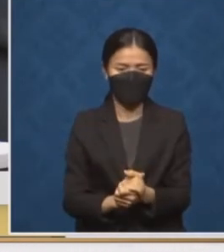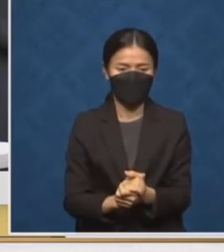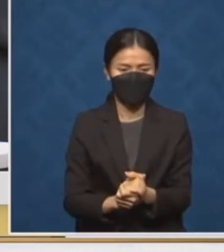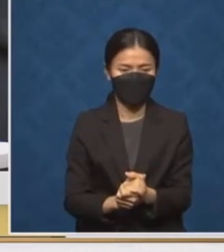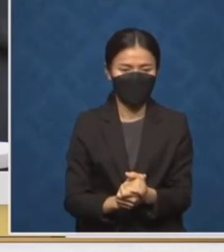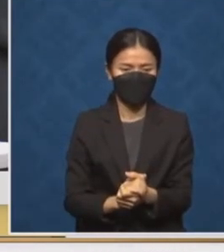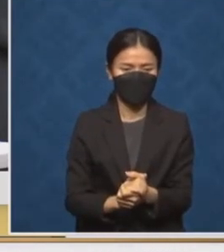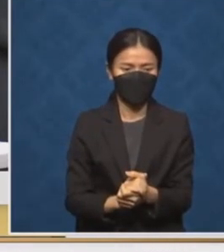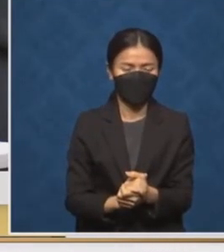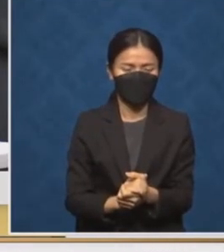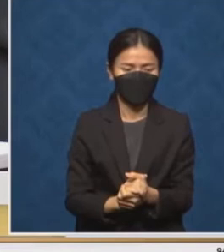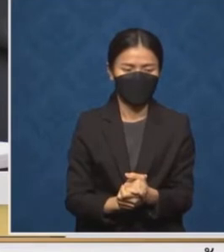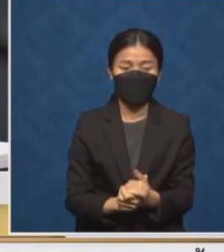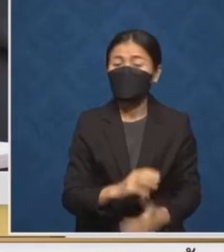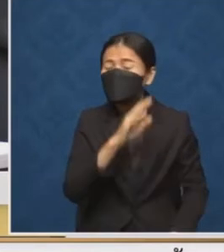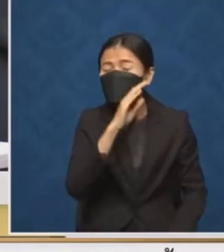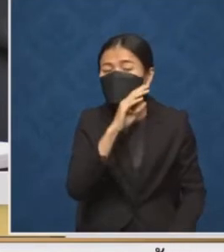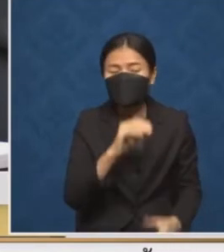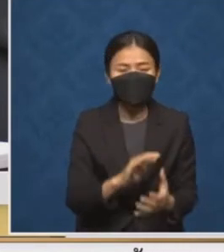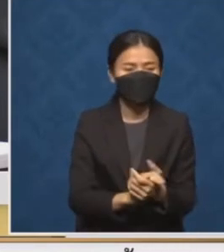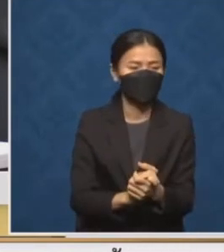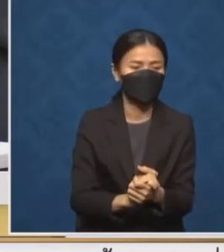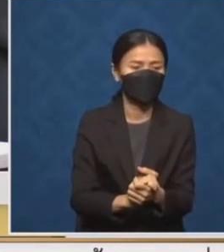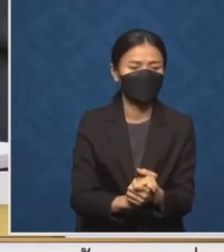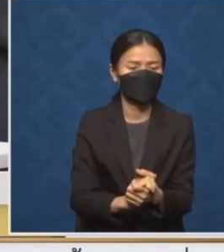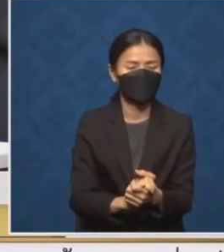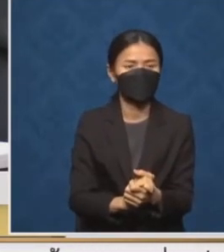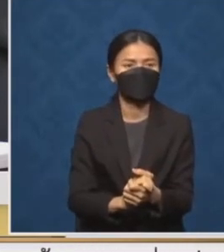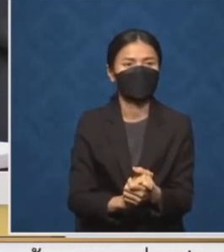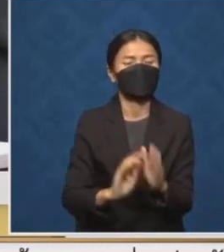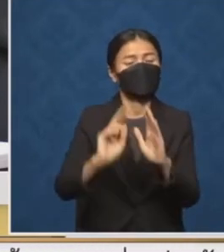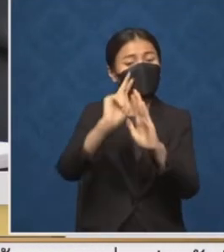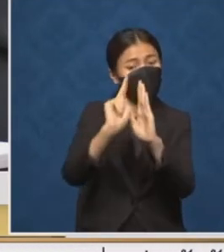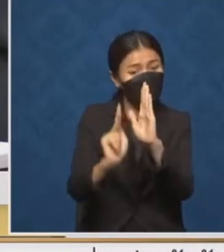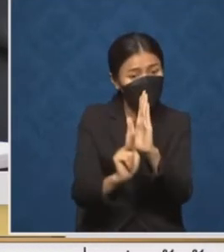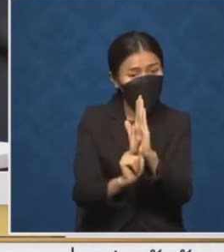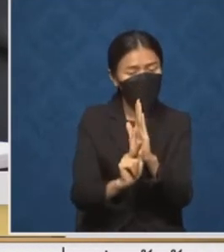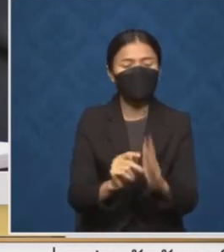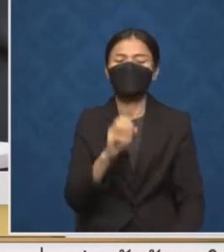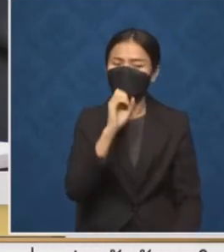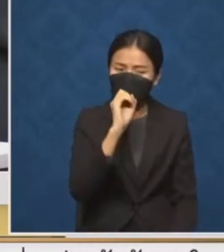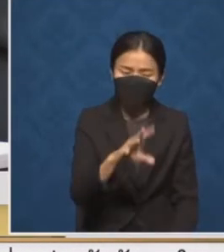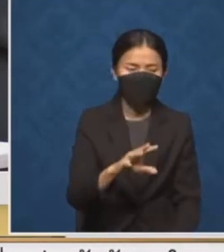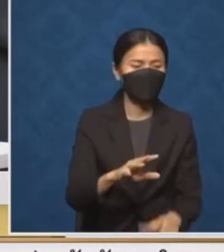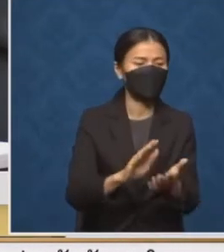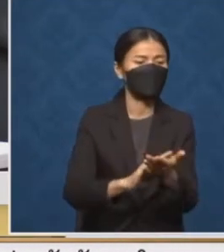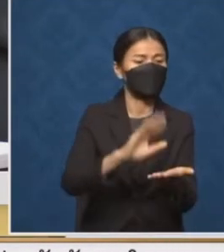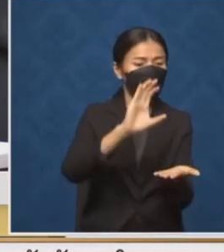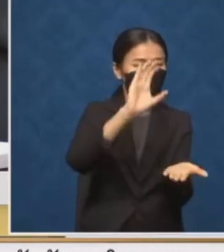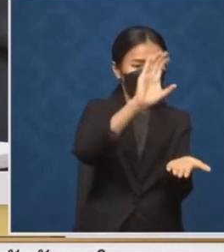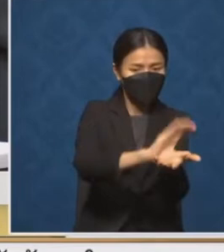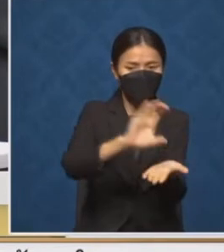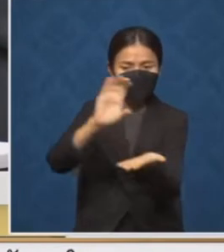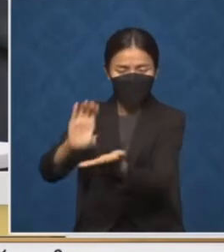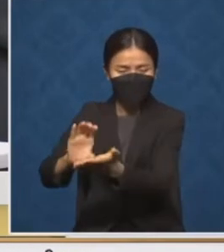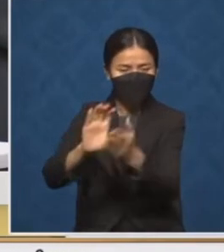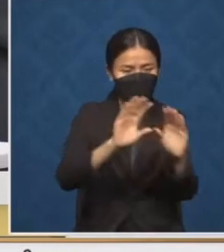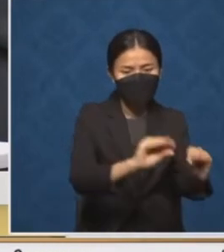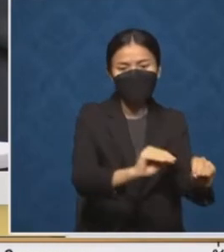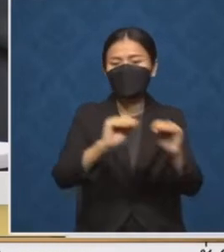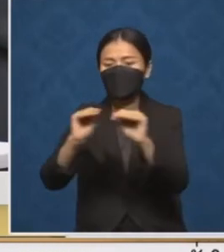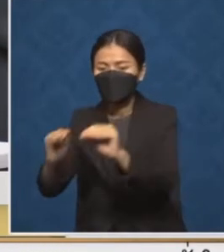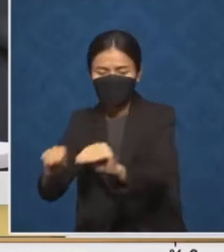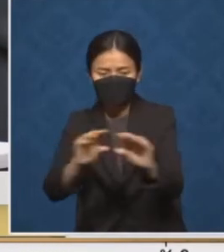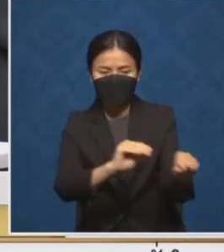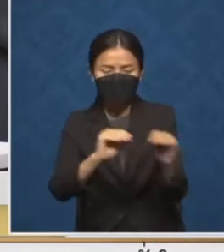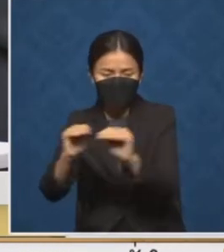เปลี่ยนแปลงตามกฎหมายวรรคที่หนึ่งให้กระทรวงการคลังตามพระราชบัญญัตินี้